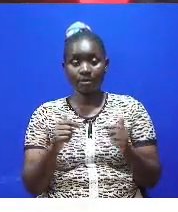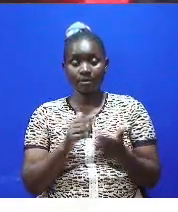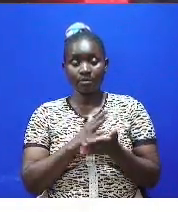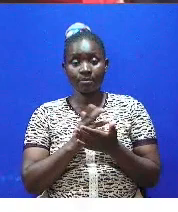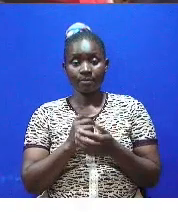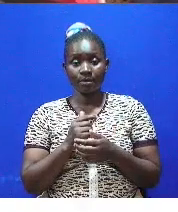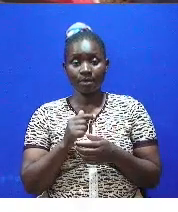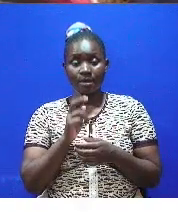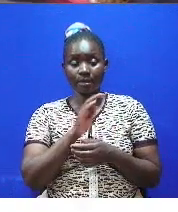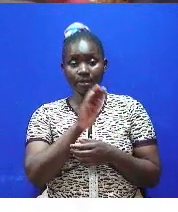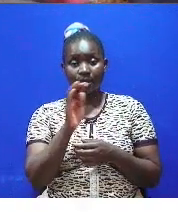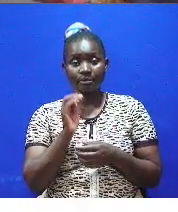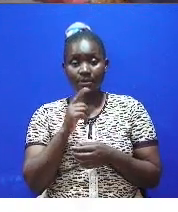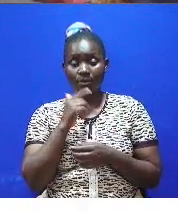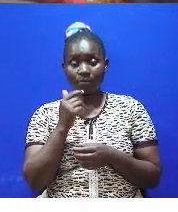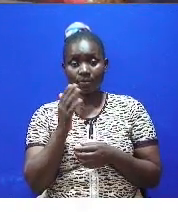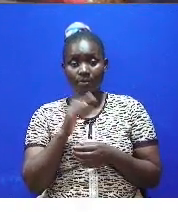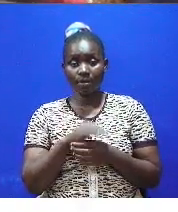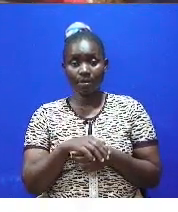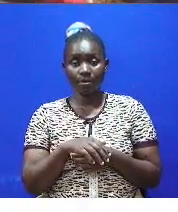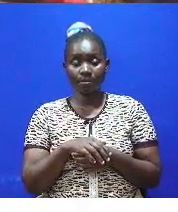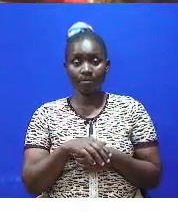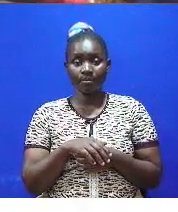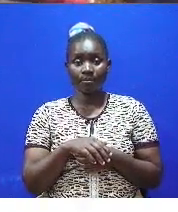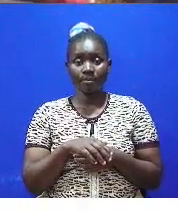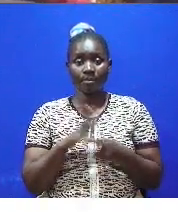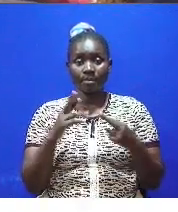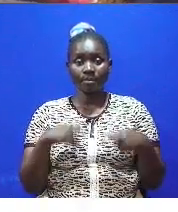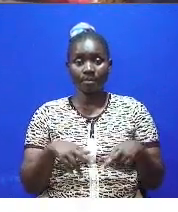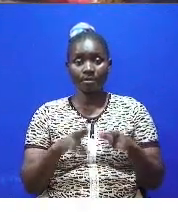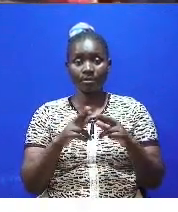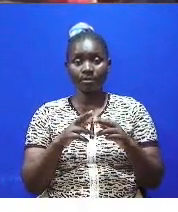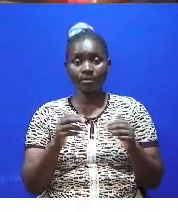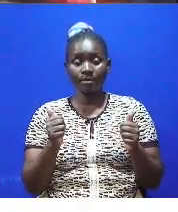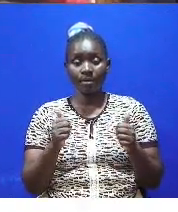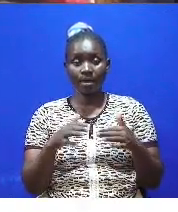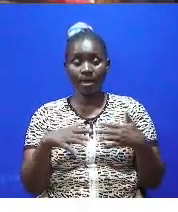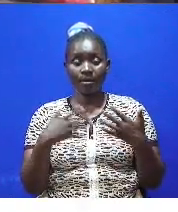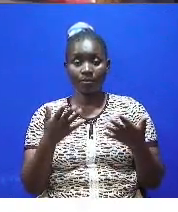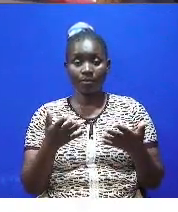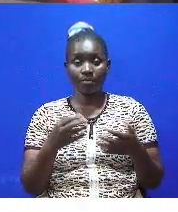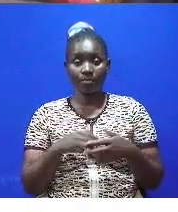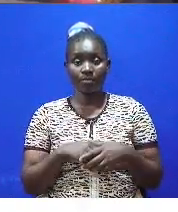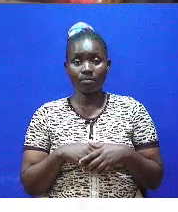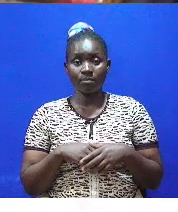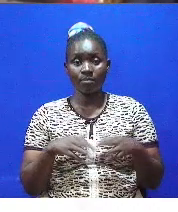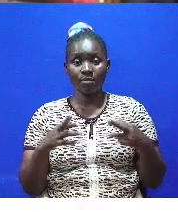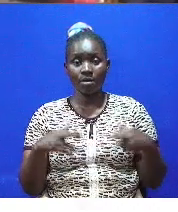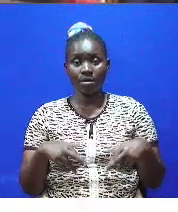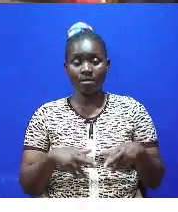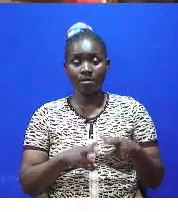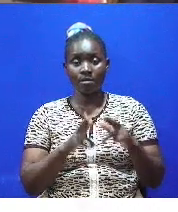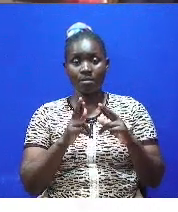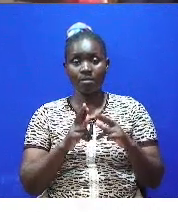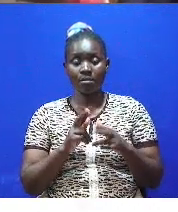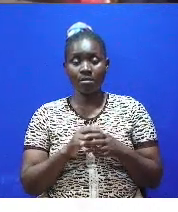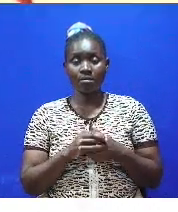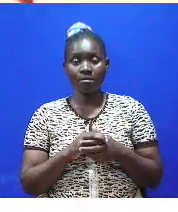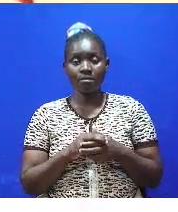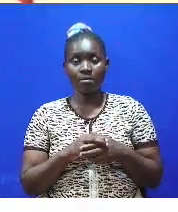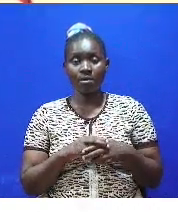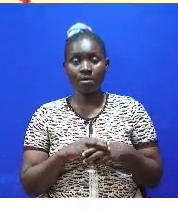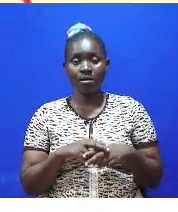bolinga pona wanteka bakwe boli bakwe bolinga epare kuri mukivitina pona ngo se ne pare atake ijaka mangana